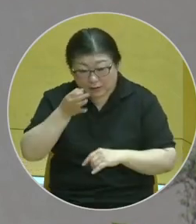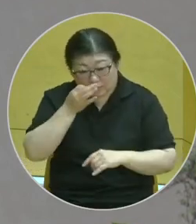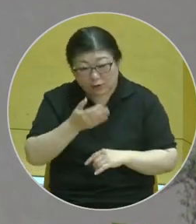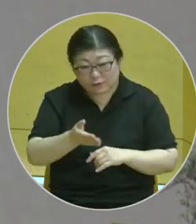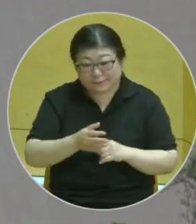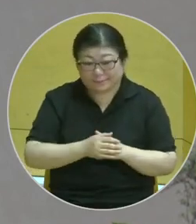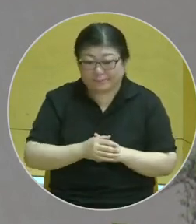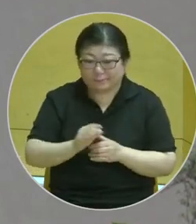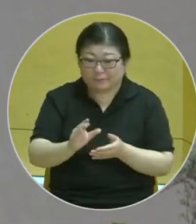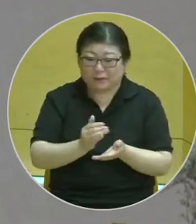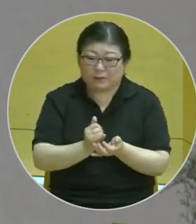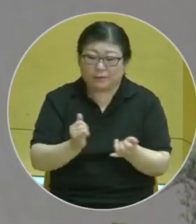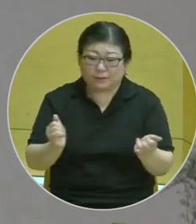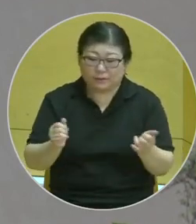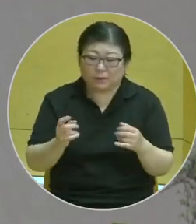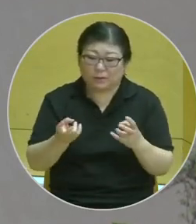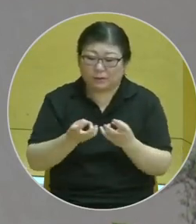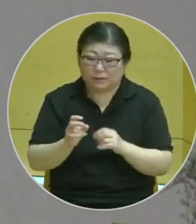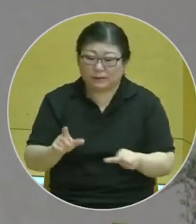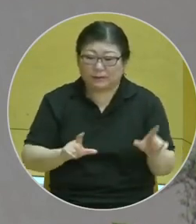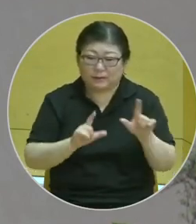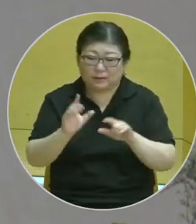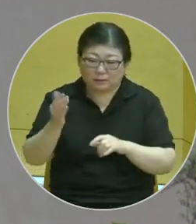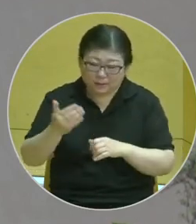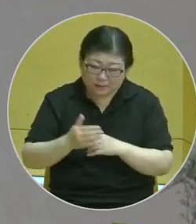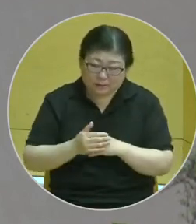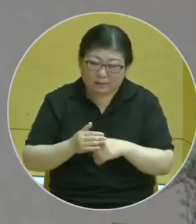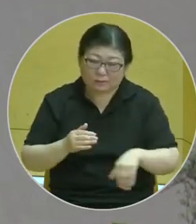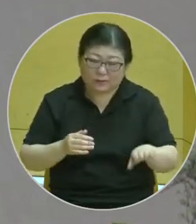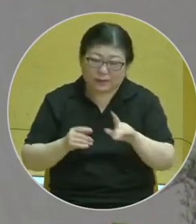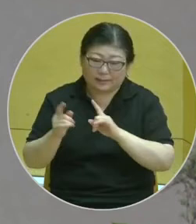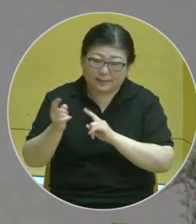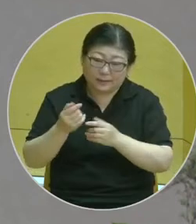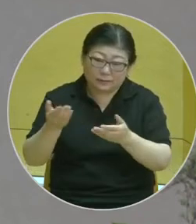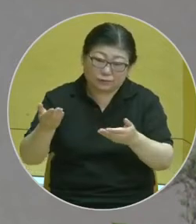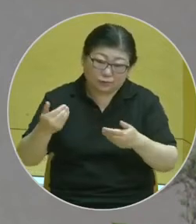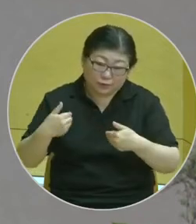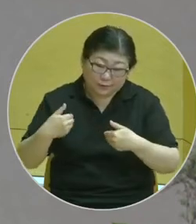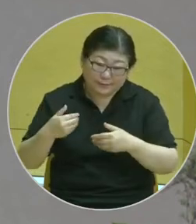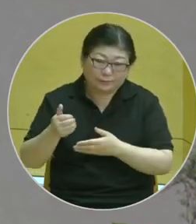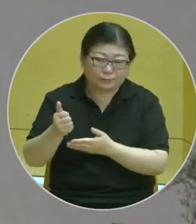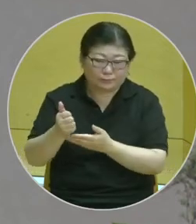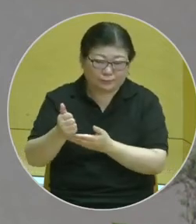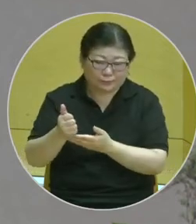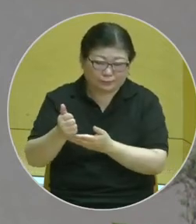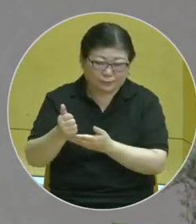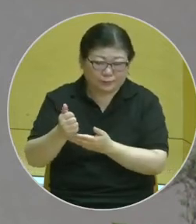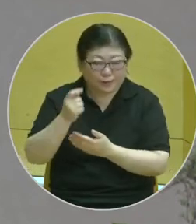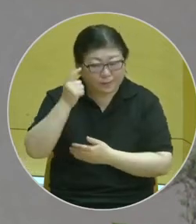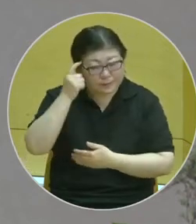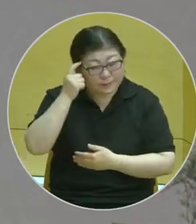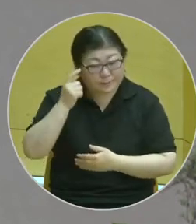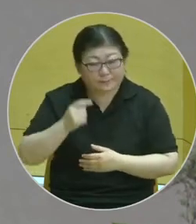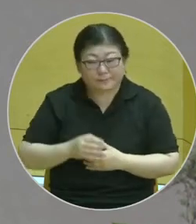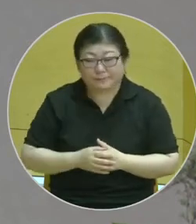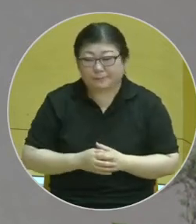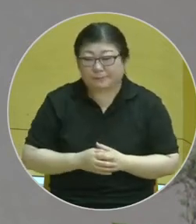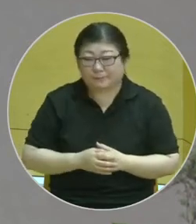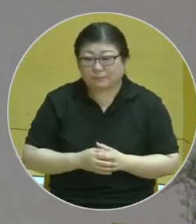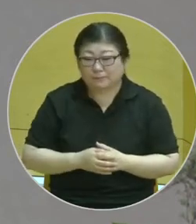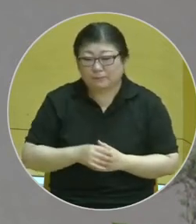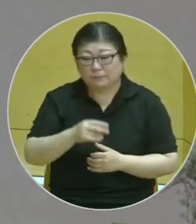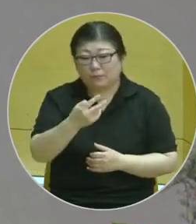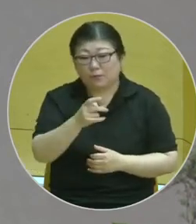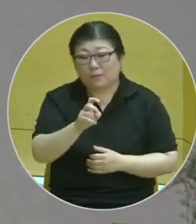그리스도인들은 어떻게 이 시대를 살아야 되는가 하는 것을 우리에게 말씀해 주고 있는 분이라고 그렇게 여겨집니다 우리가